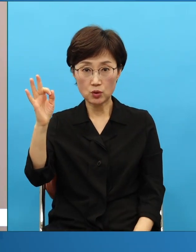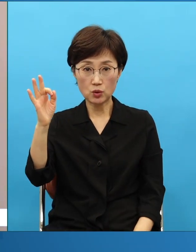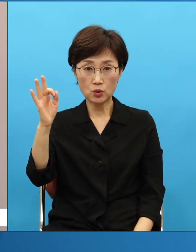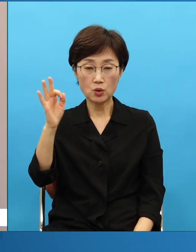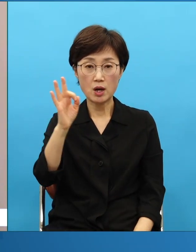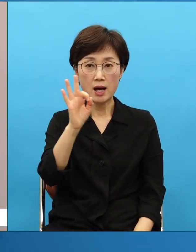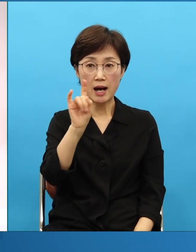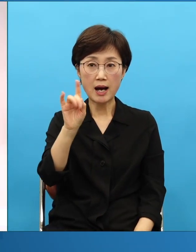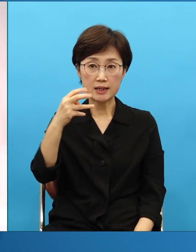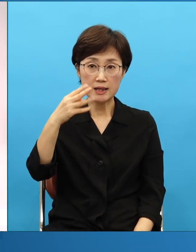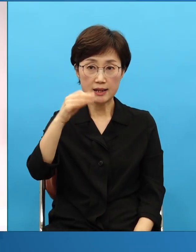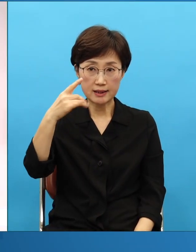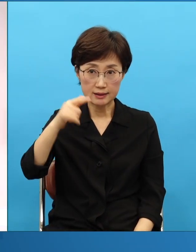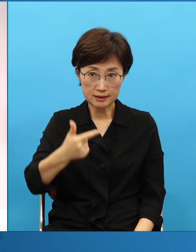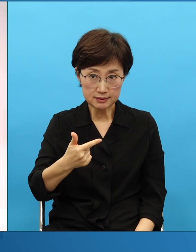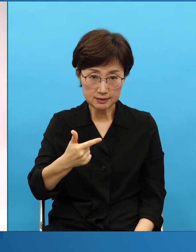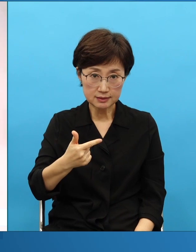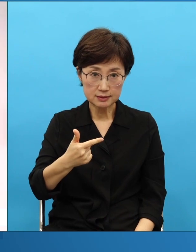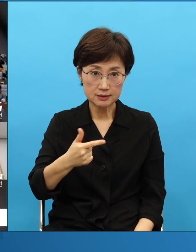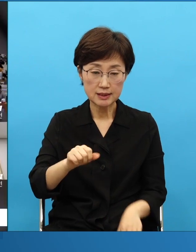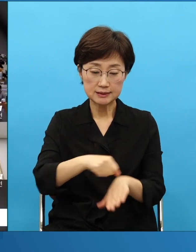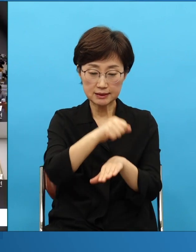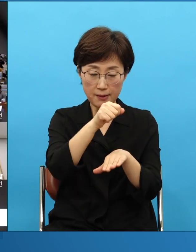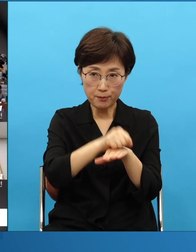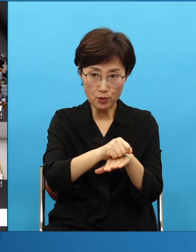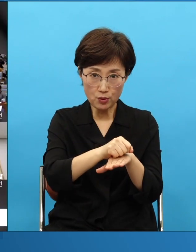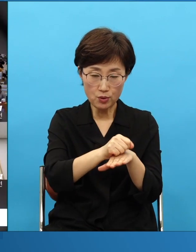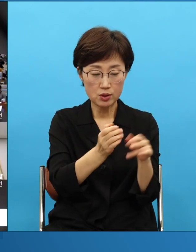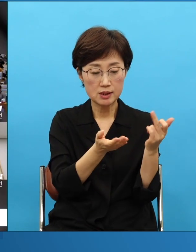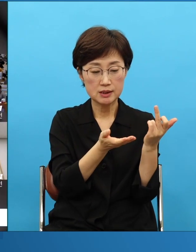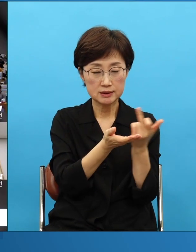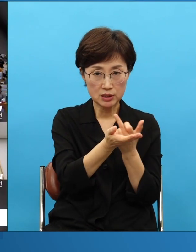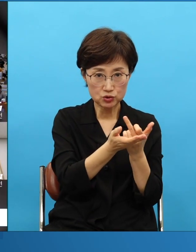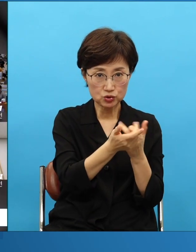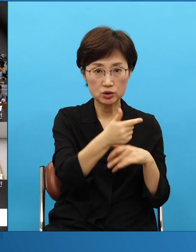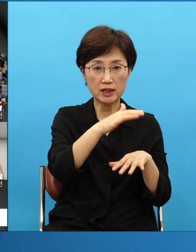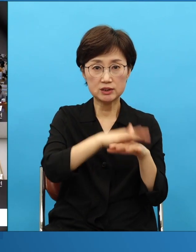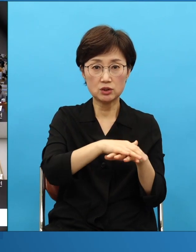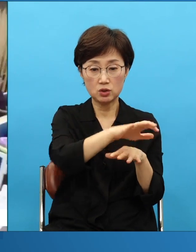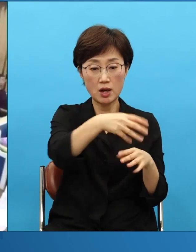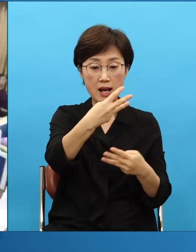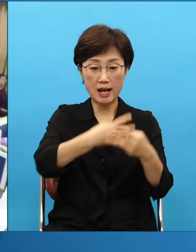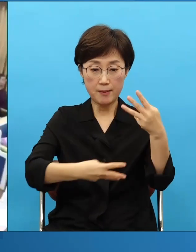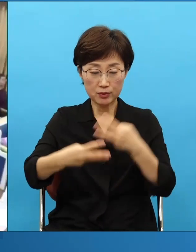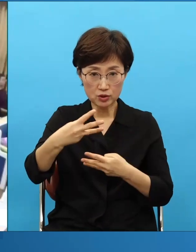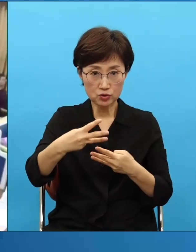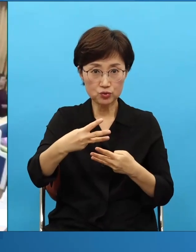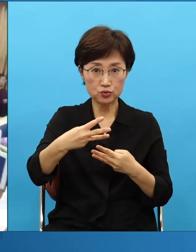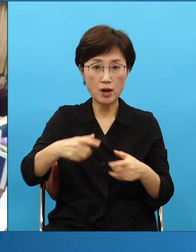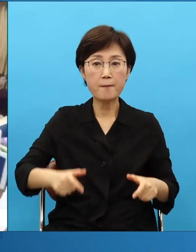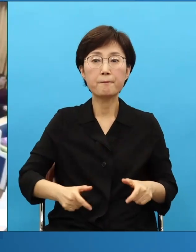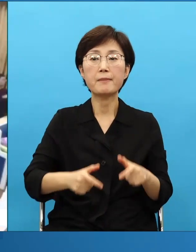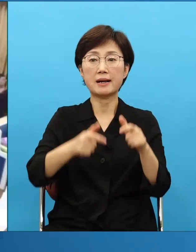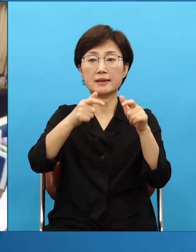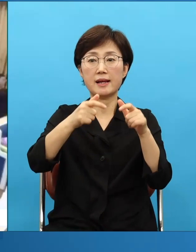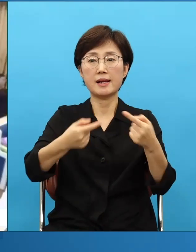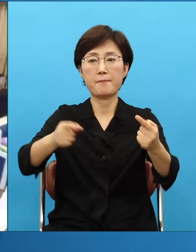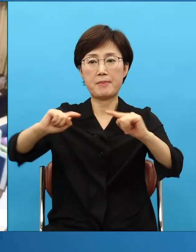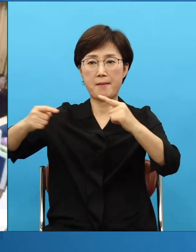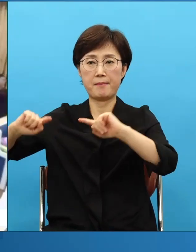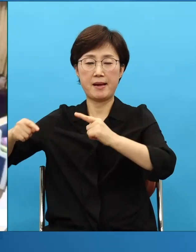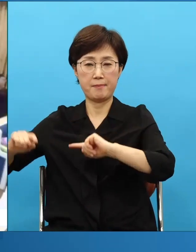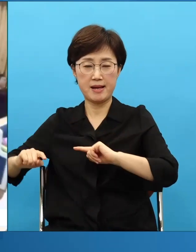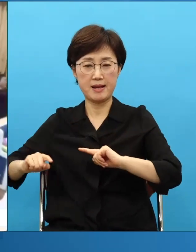로드아일랜드, 싱가포르, 제주, 대전, 대구 등 국내외 랩넌트 망대들이 온라인으로 참여해 반가운